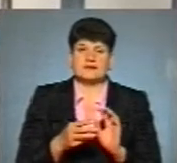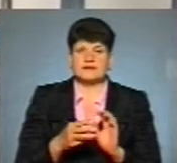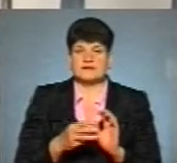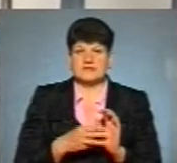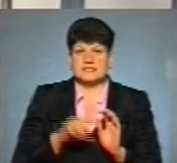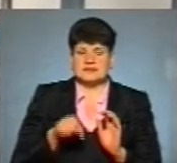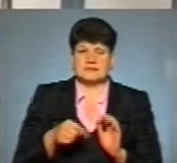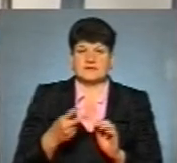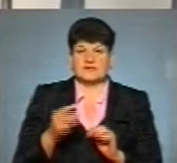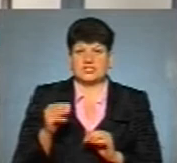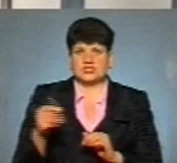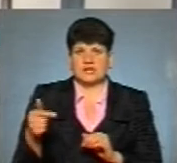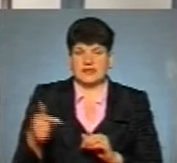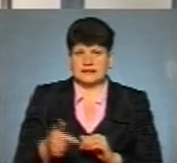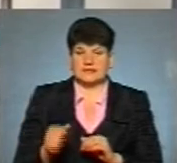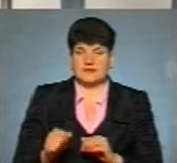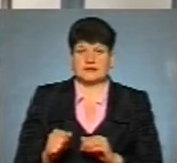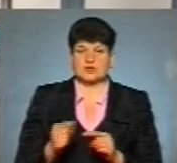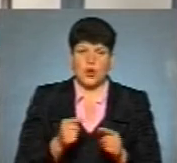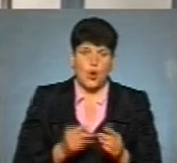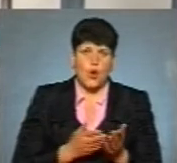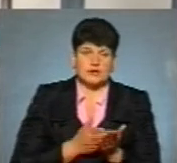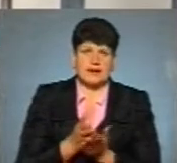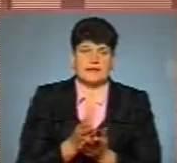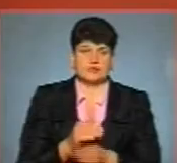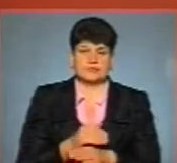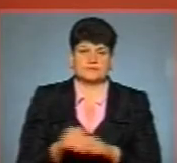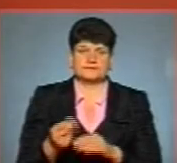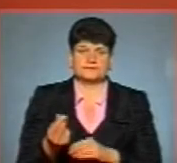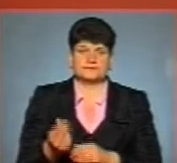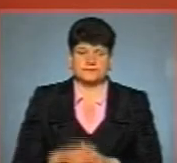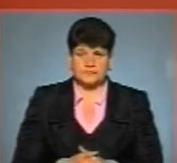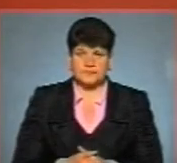тисяч гектарів. З конкретною адресною допомогою? Звичайно. Понад